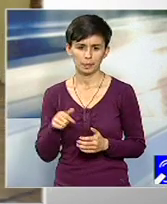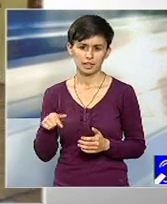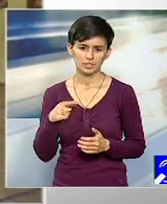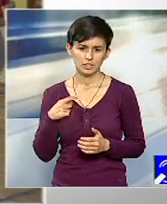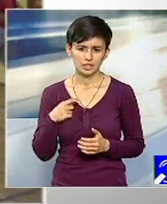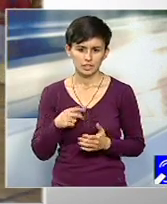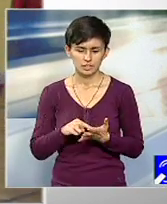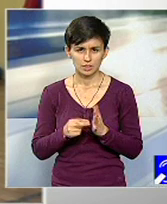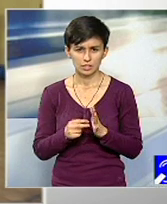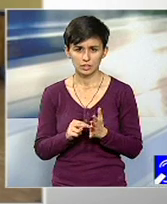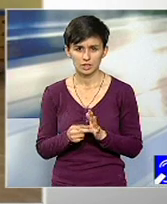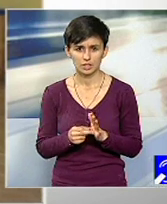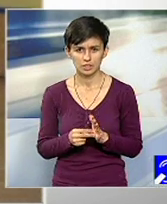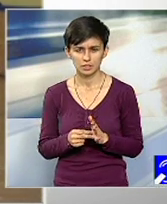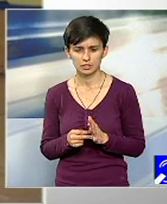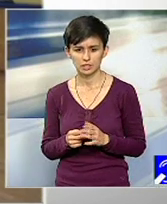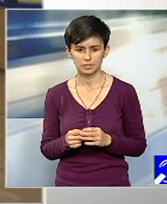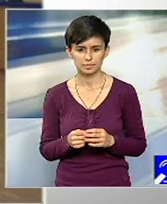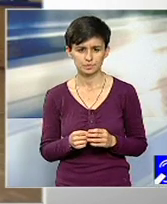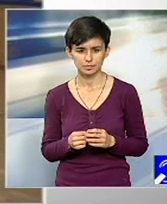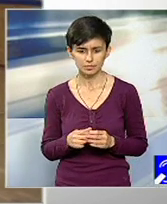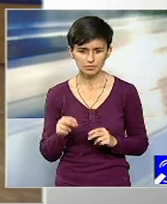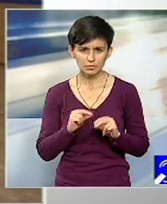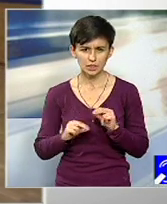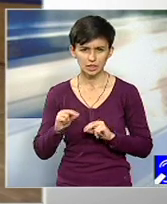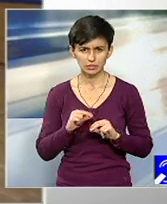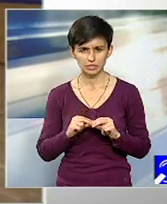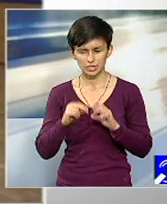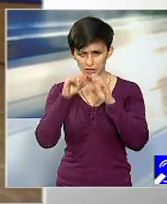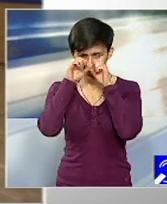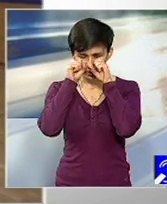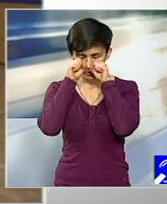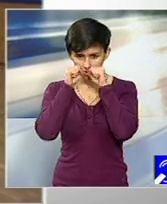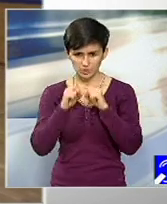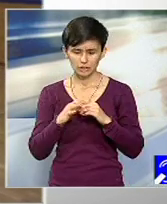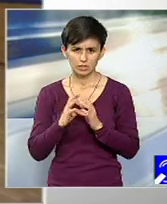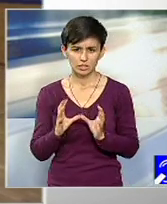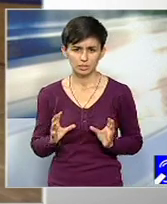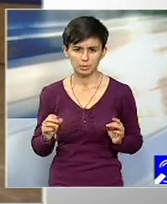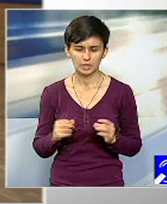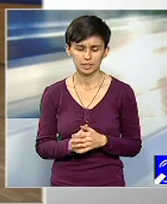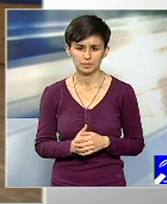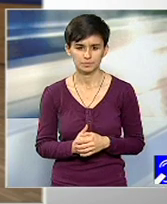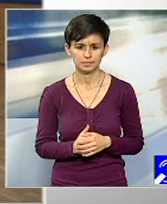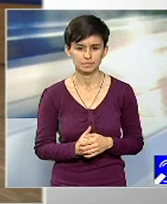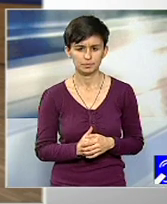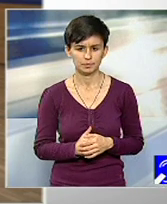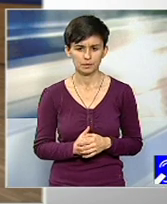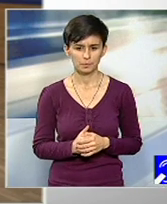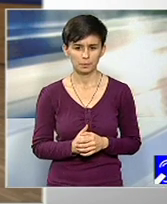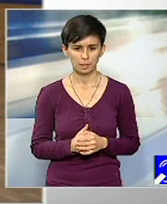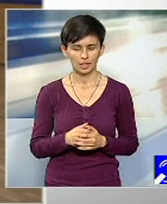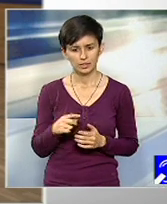de ANR. Asociația Nevăzătorilor, exact, din România. Și ne-au primit, după lungile